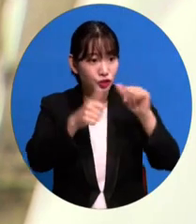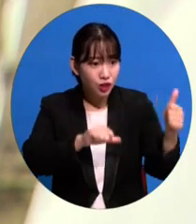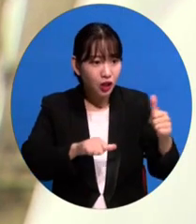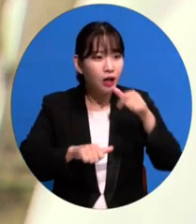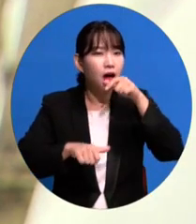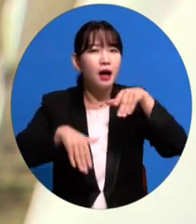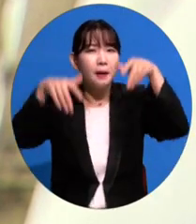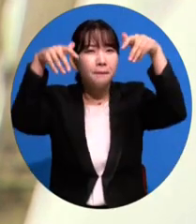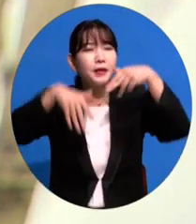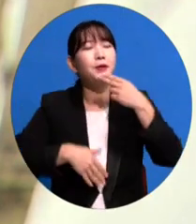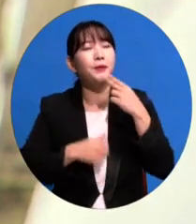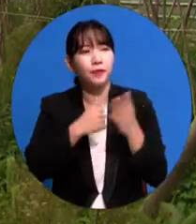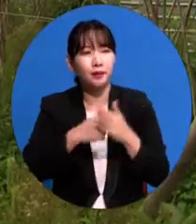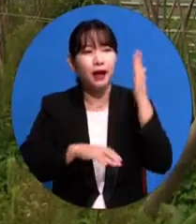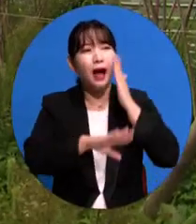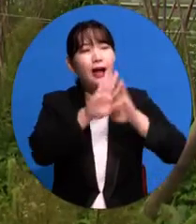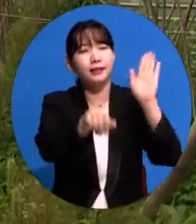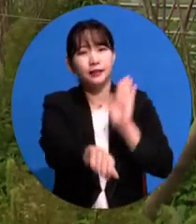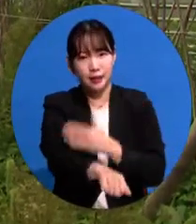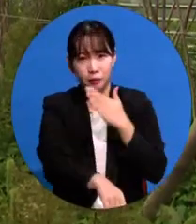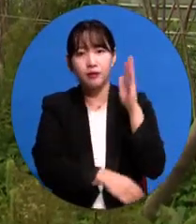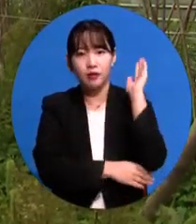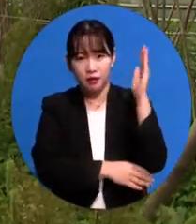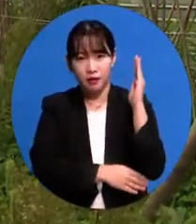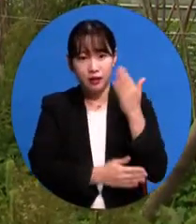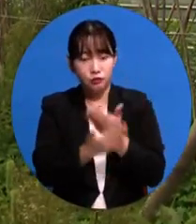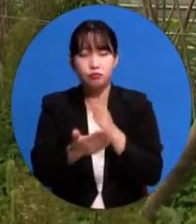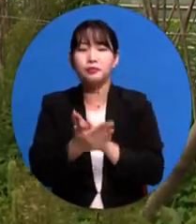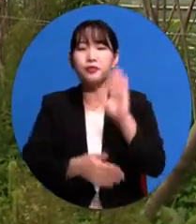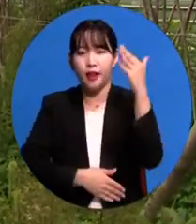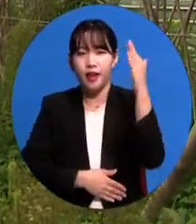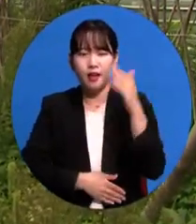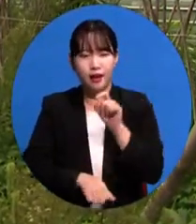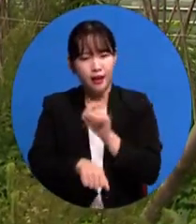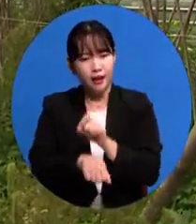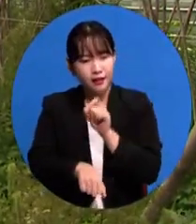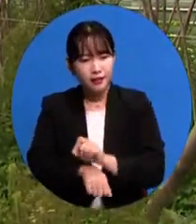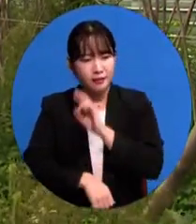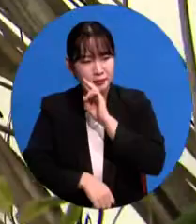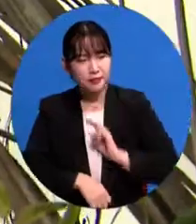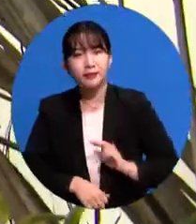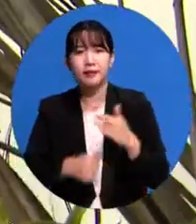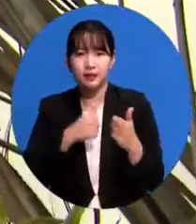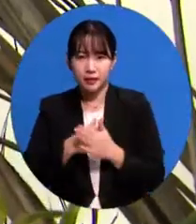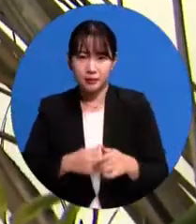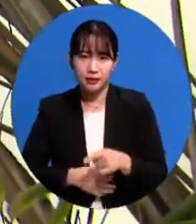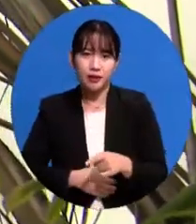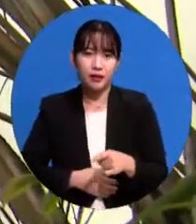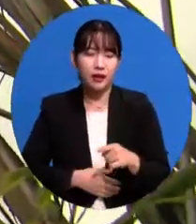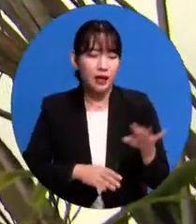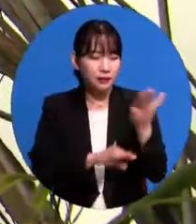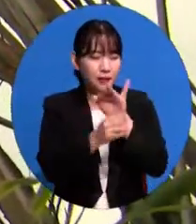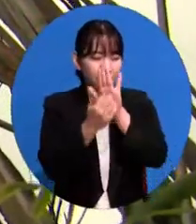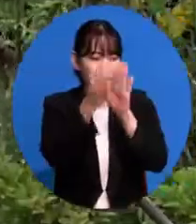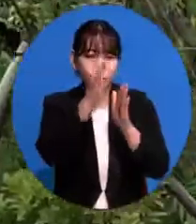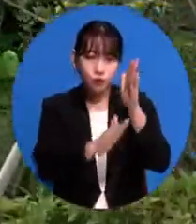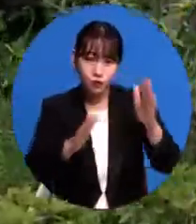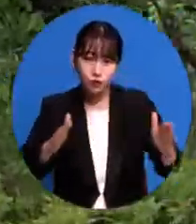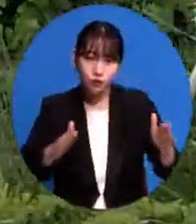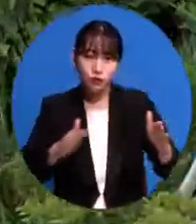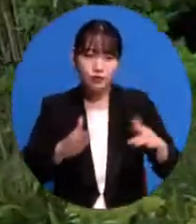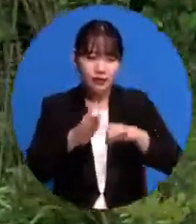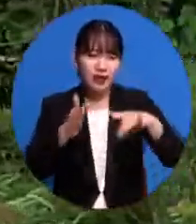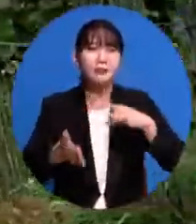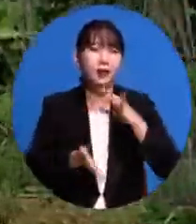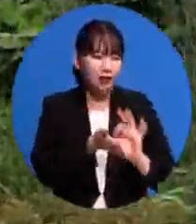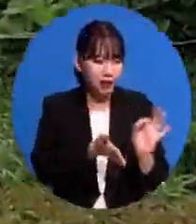가뭄 때문이라고 하늘을 탓하고 하자 보수하면 된다는 행정 편의주의 속에 미세먼지 차단숲은